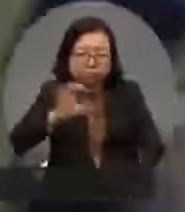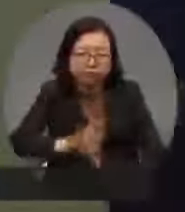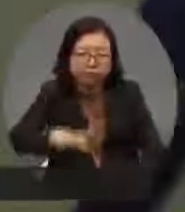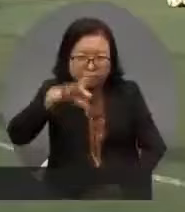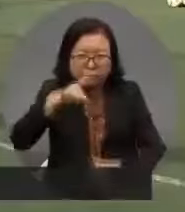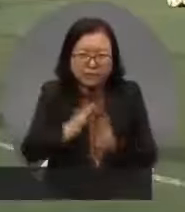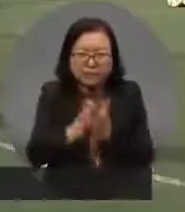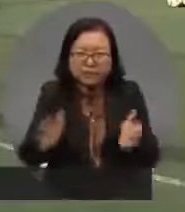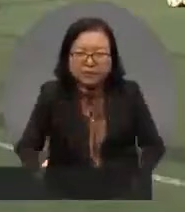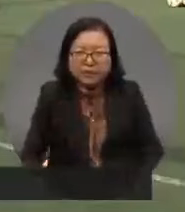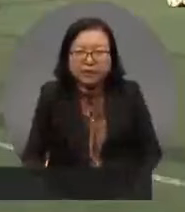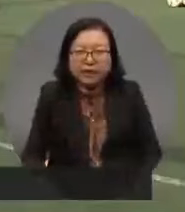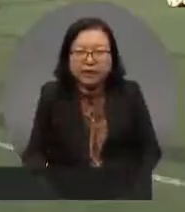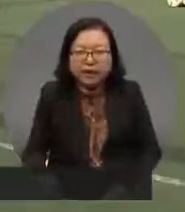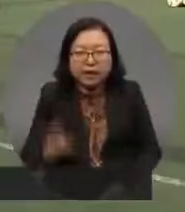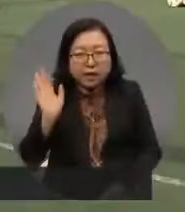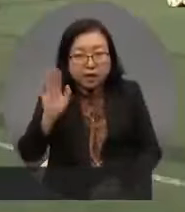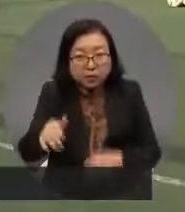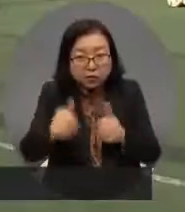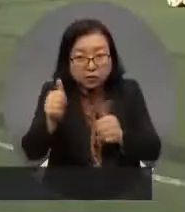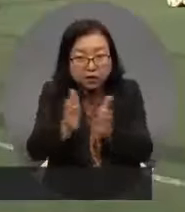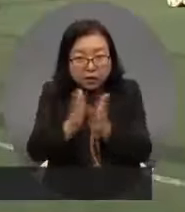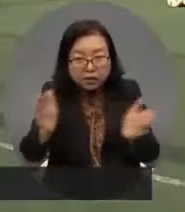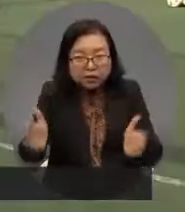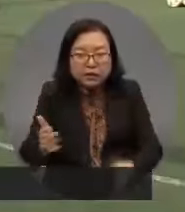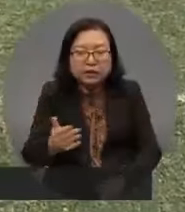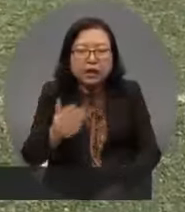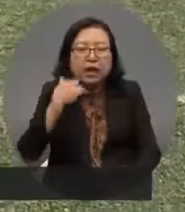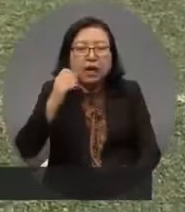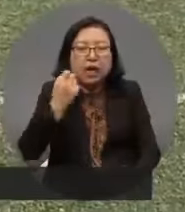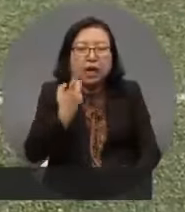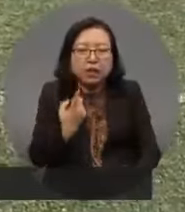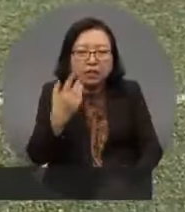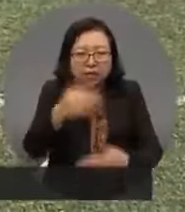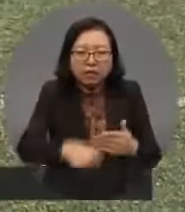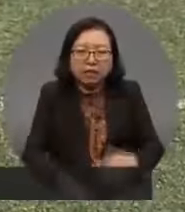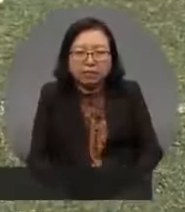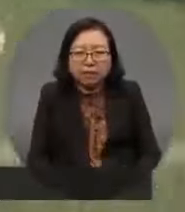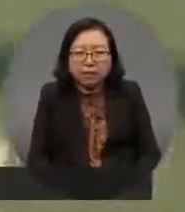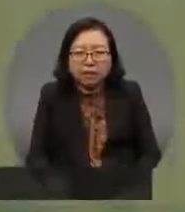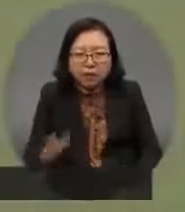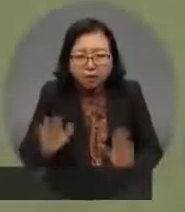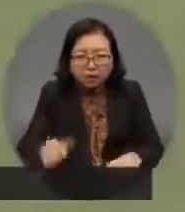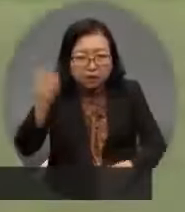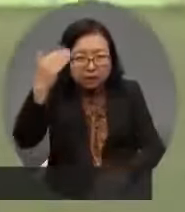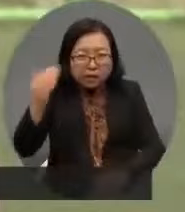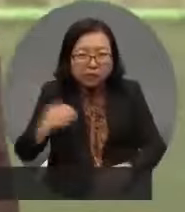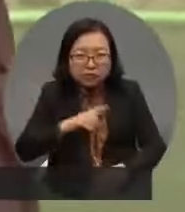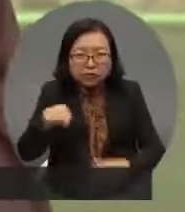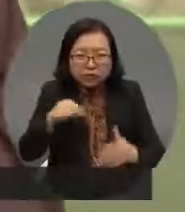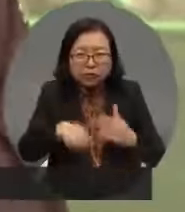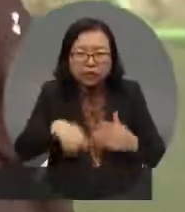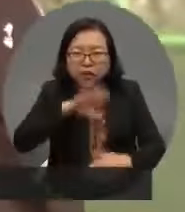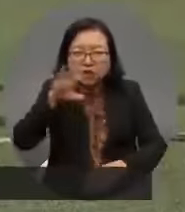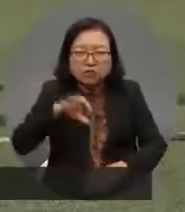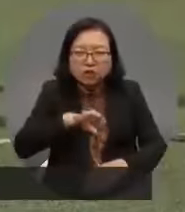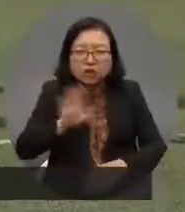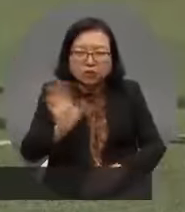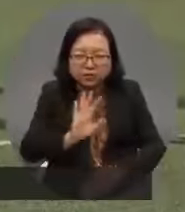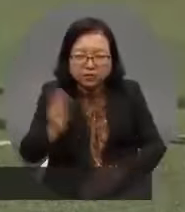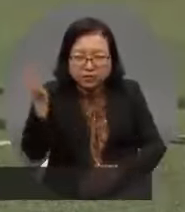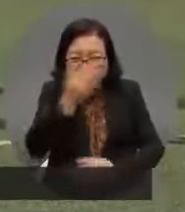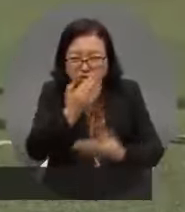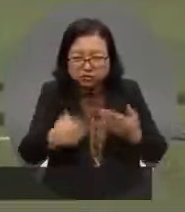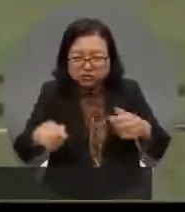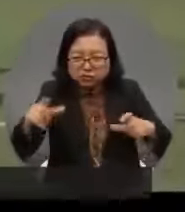시작했습니다. 시즌 개막까지 채 한 달이 남지 않았습니다. 올해는 국내 전지훈련 없이 청주에서 시즌을